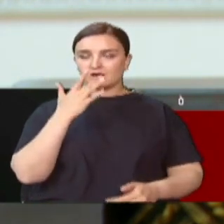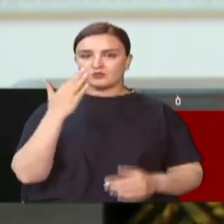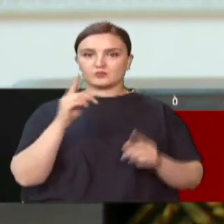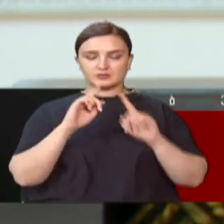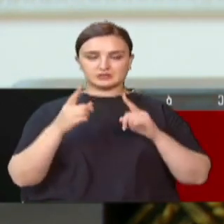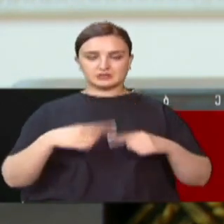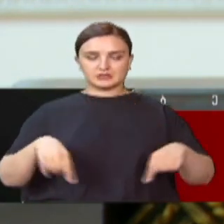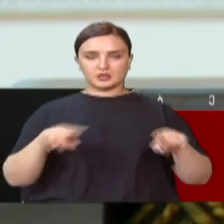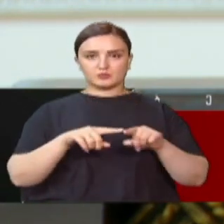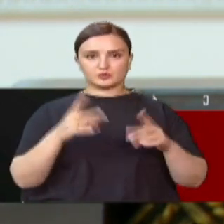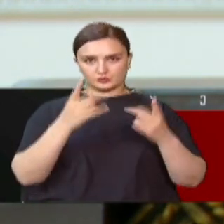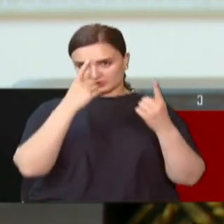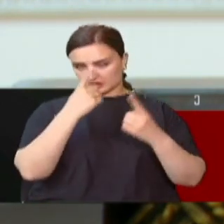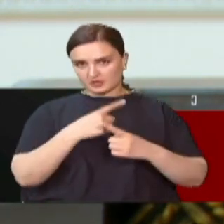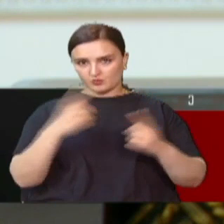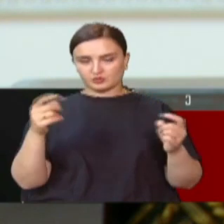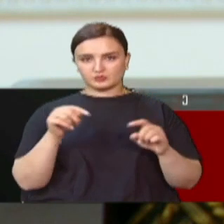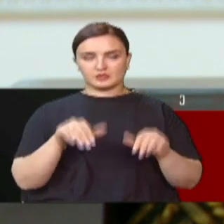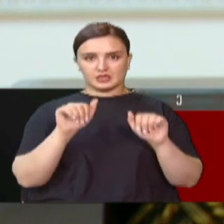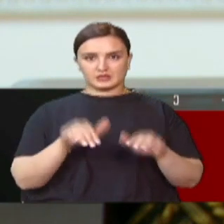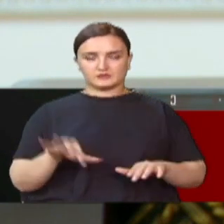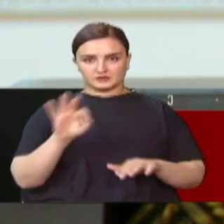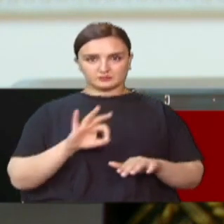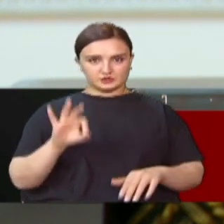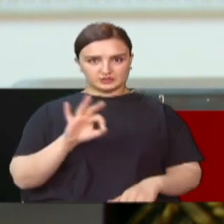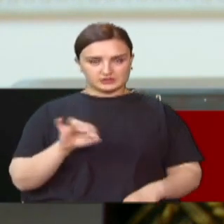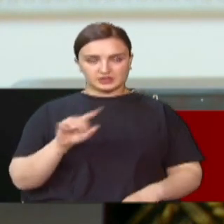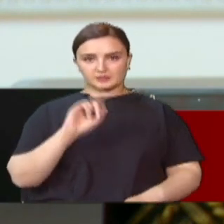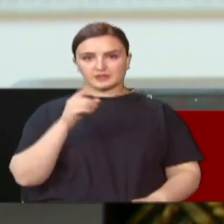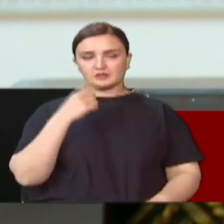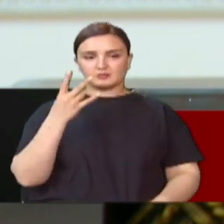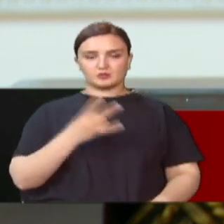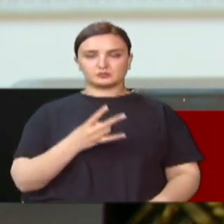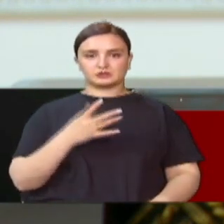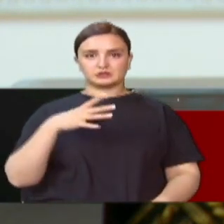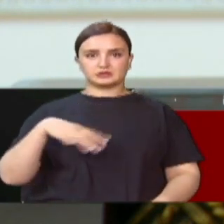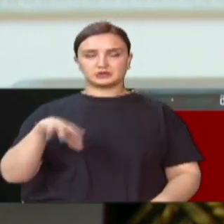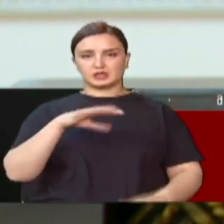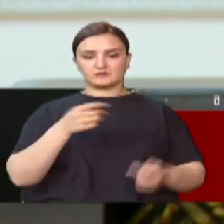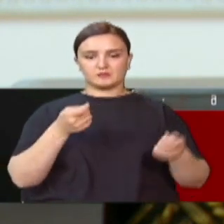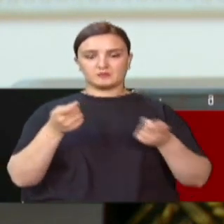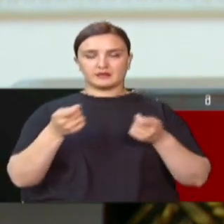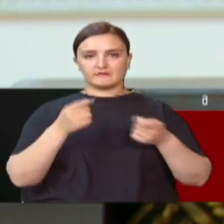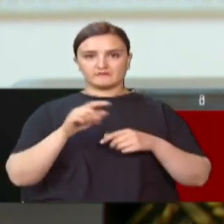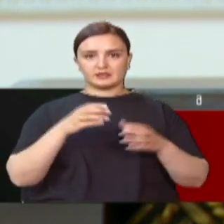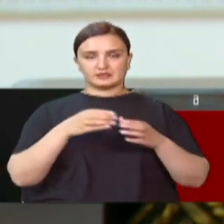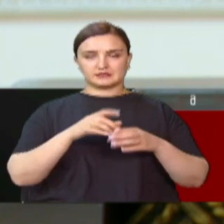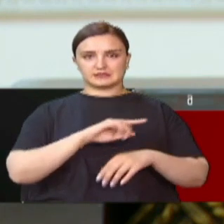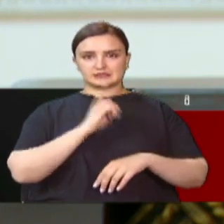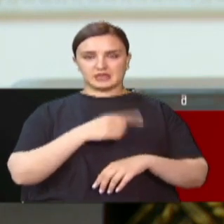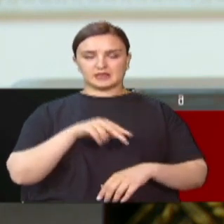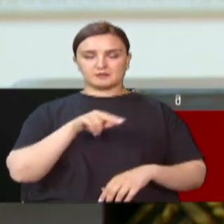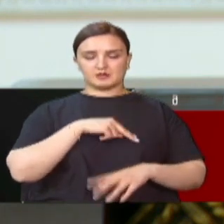გამოაცხადოს ფორმალურად ამ გადაწყვეტილების თაობაზე. რა თქმა უნდა, საქართველოს მართველი ძალა,